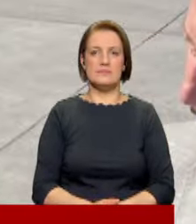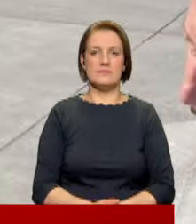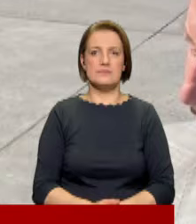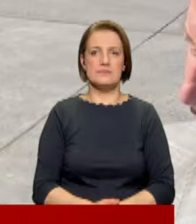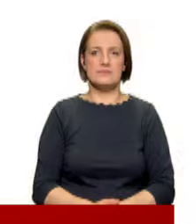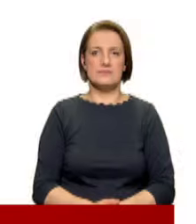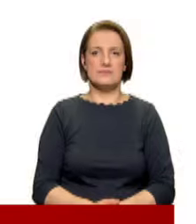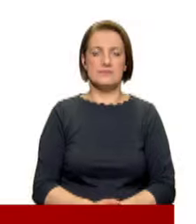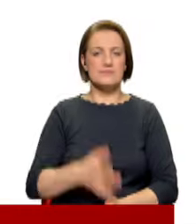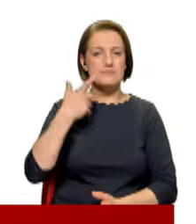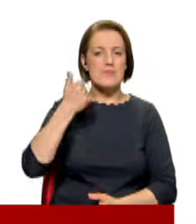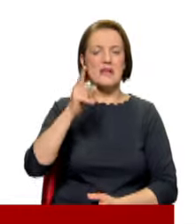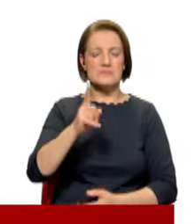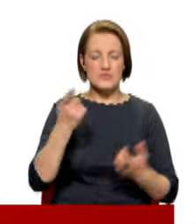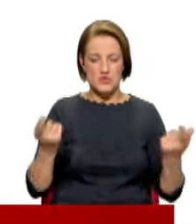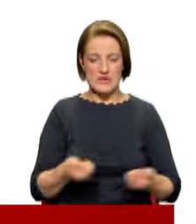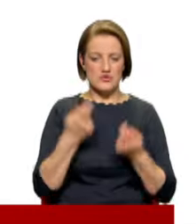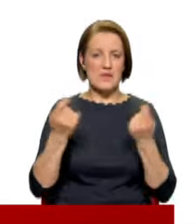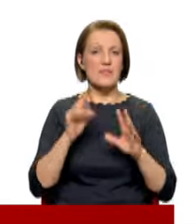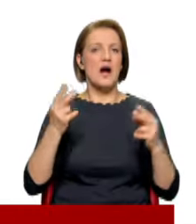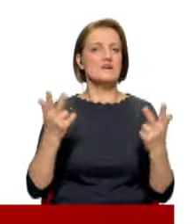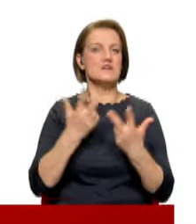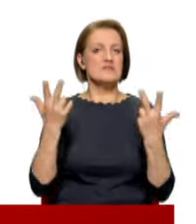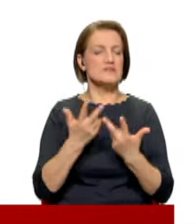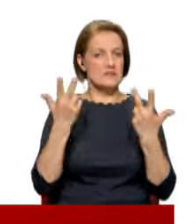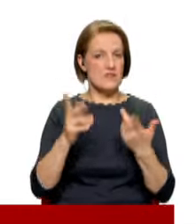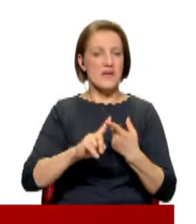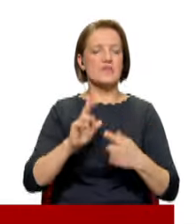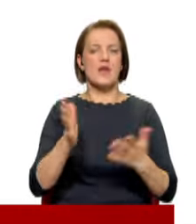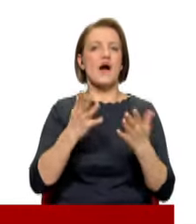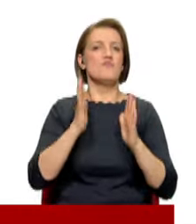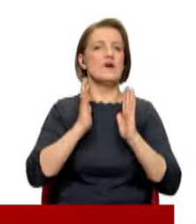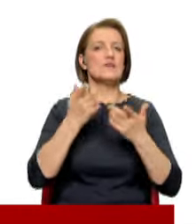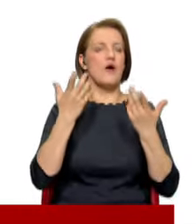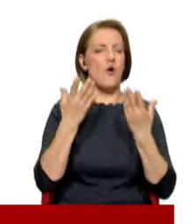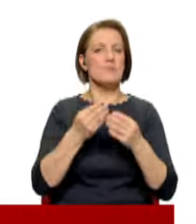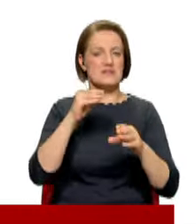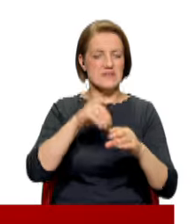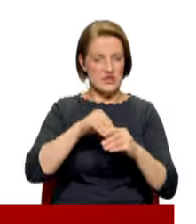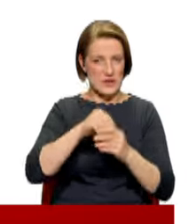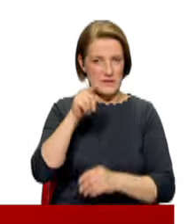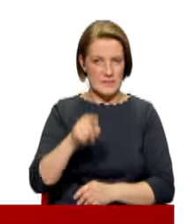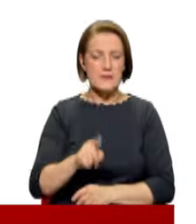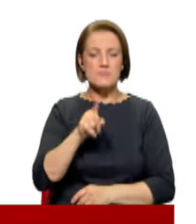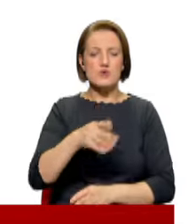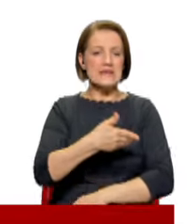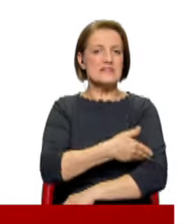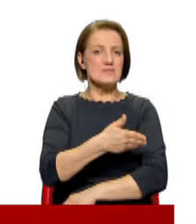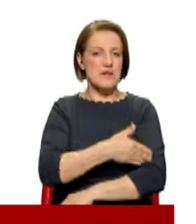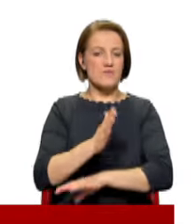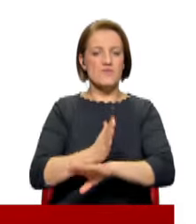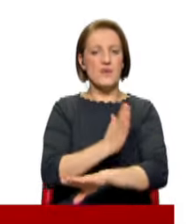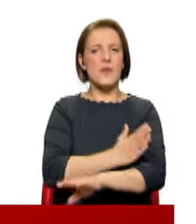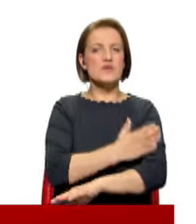kullanıyor bakanlığımızın çalışmalarının daha hızlı daha verimli ve daha etkin bir şekilde gerçekleştirilmesi ve bu hizmetlerin